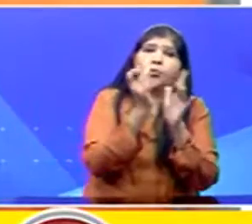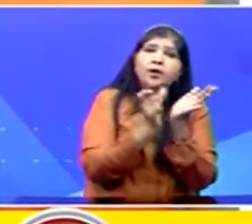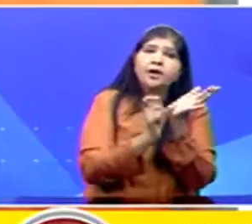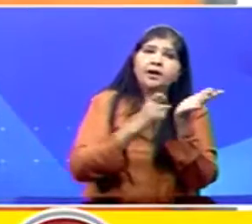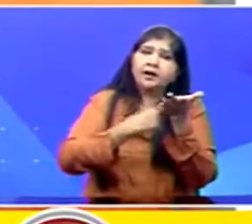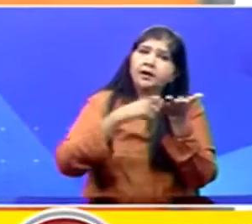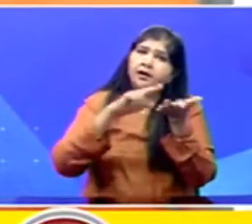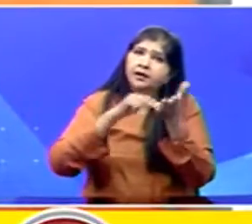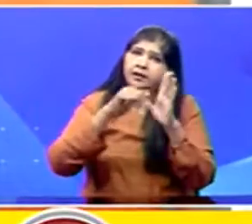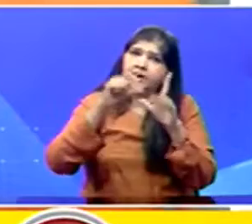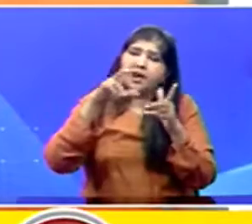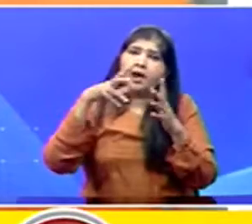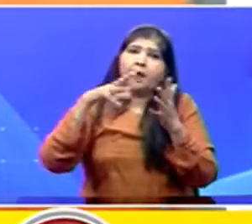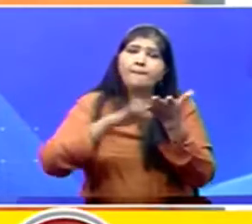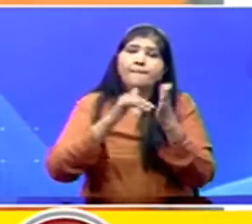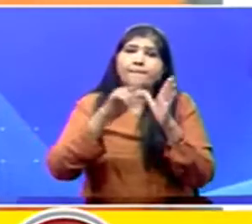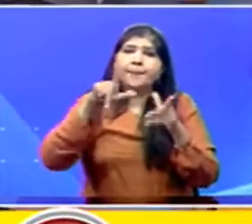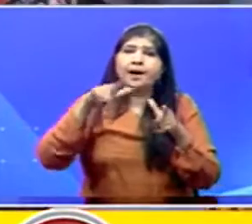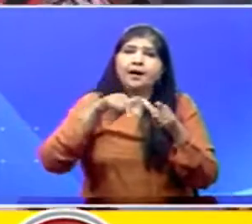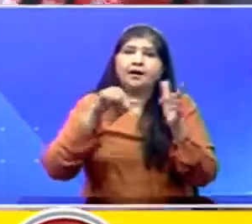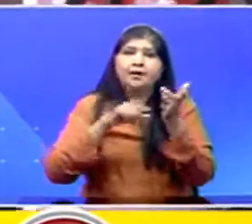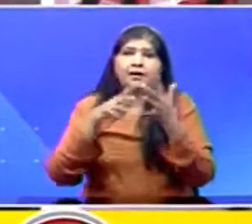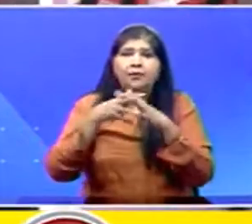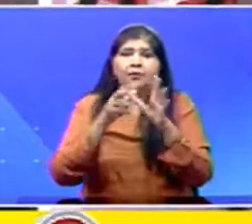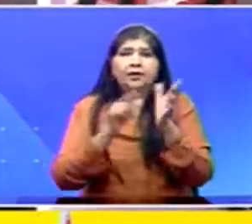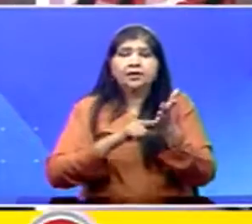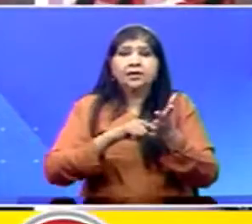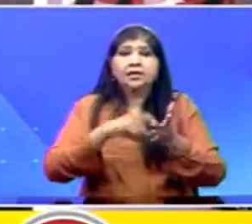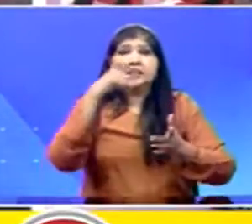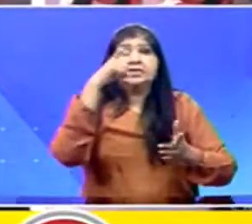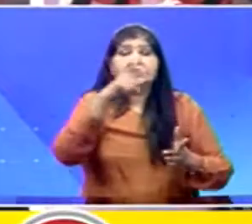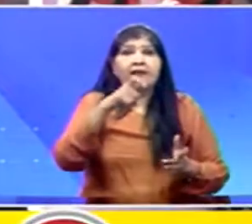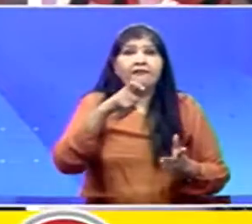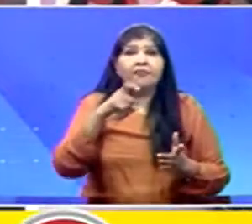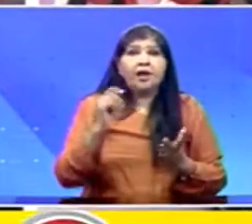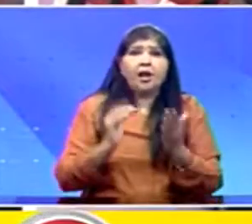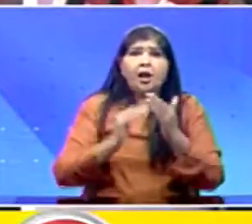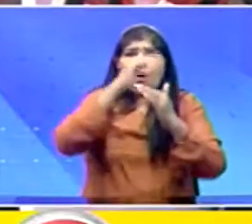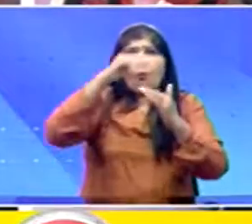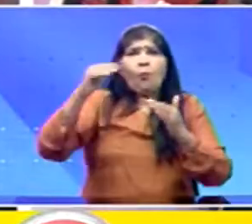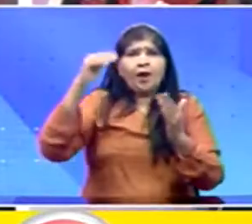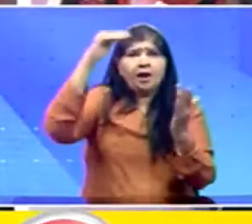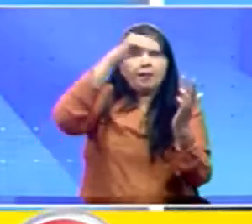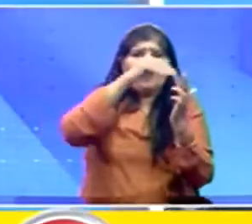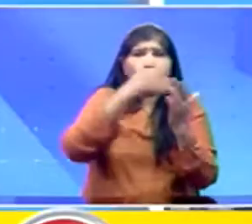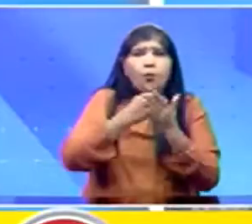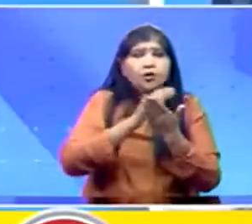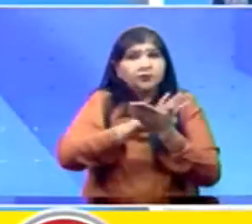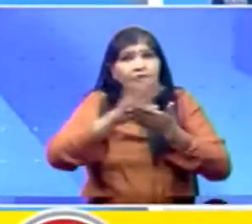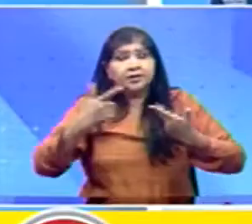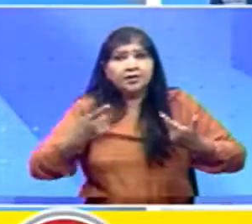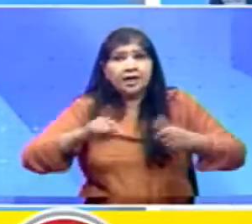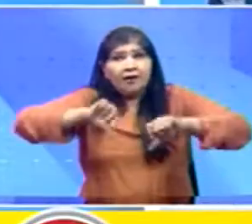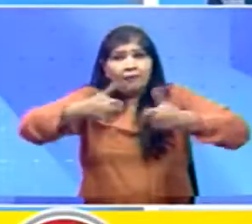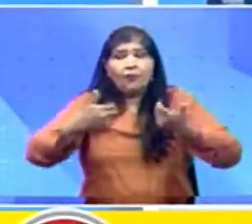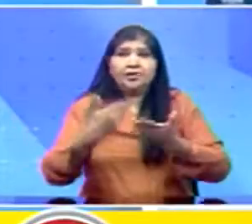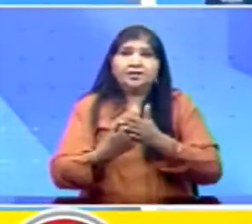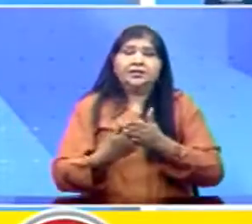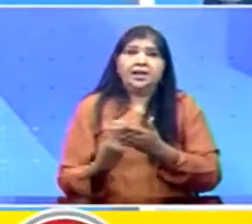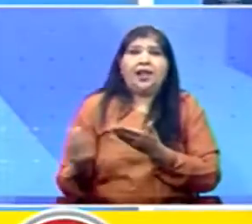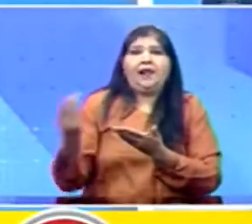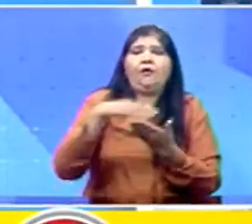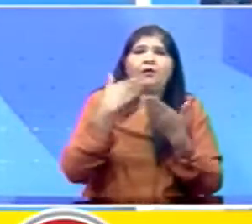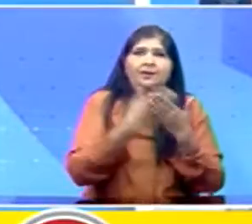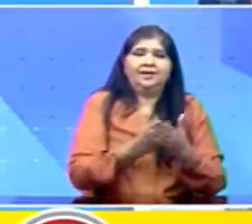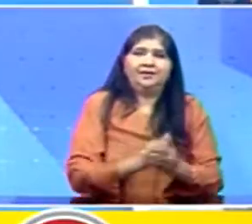पूरुना ने सेवन समिट्स चैलेंज को पूरा कर काम्याभी का एक और परचम